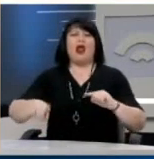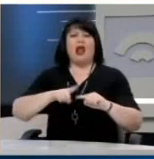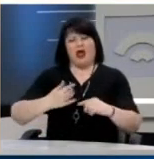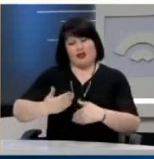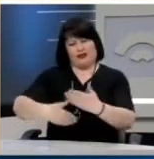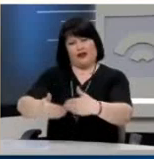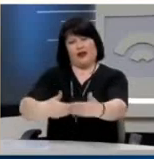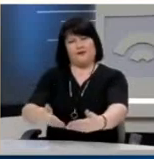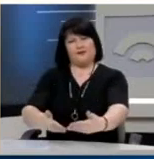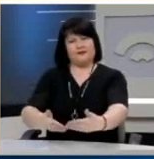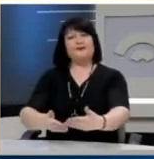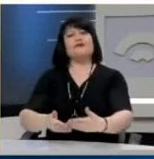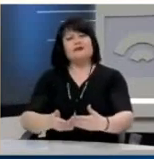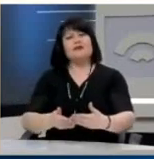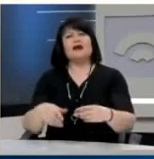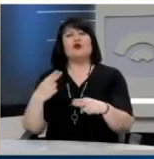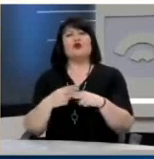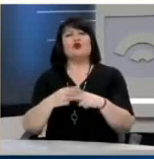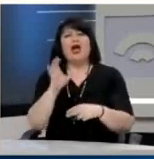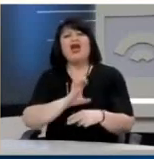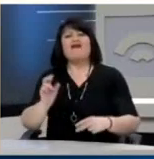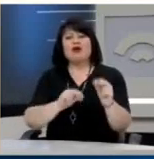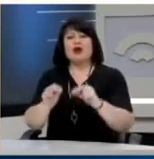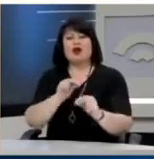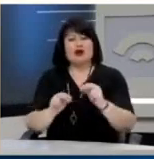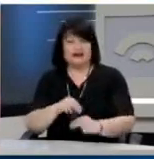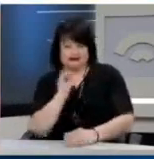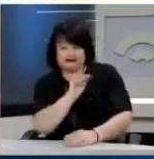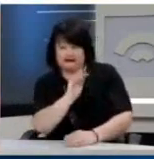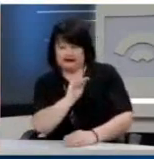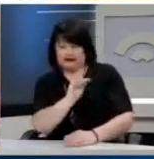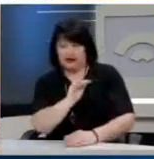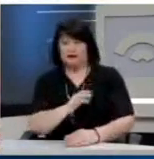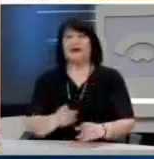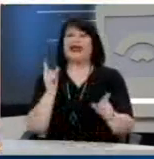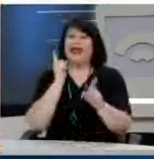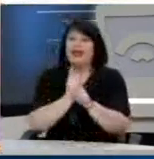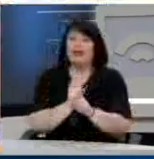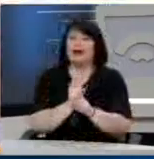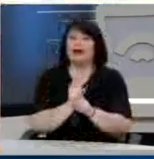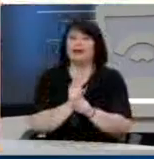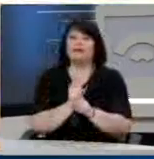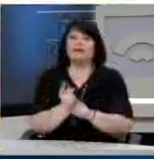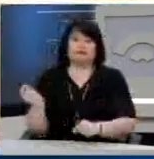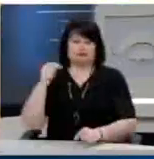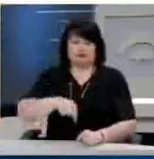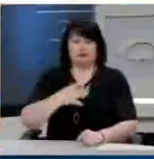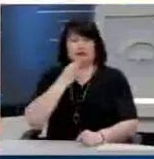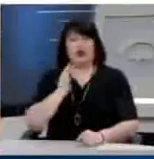επόμενο διάστημα, αλλά και τις κρίσιμες ευρωπαϊκές εκλογές. Και κυρίως δεν ήρθα